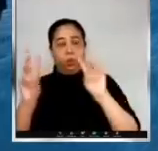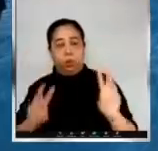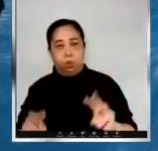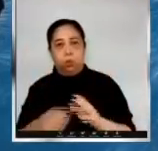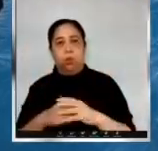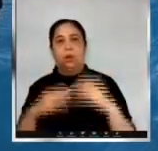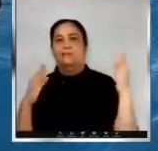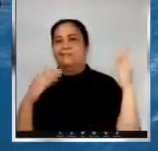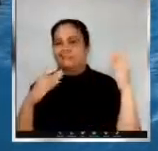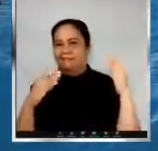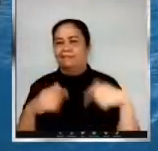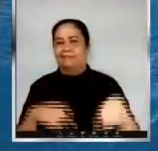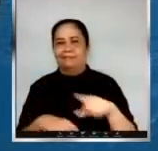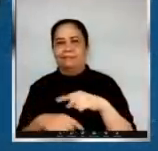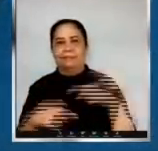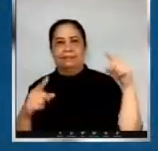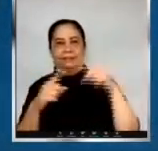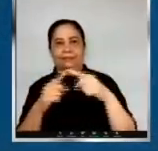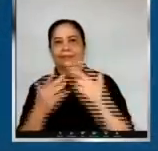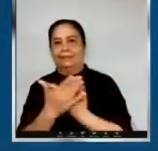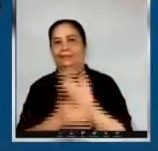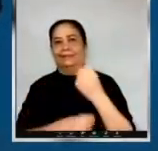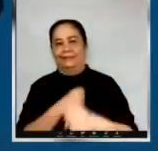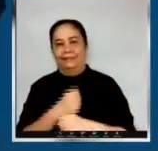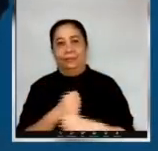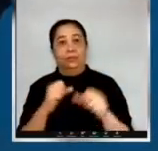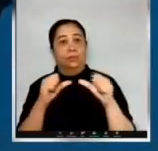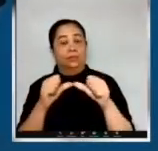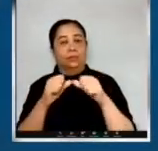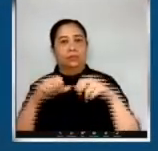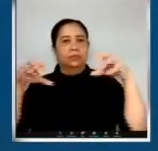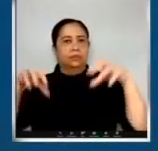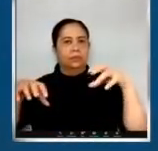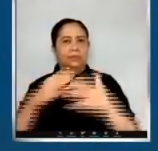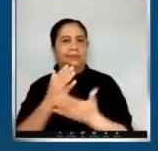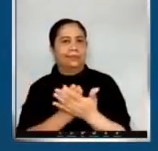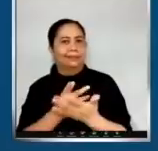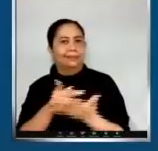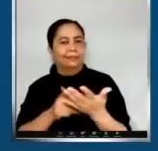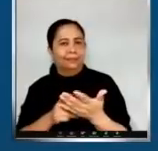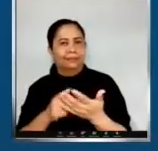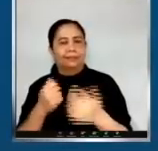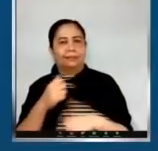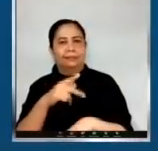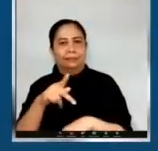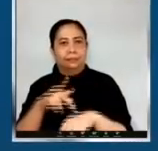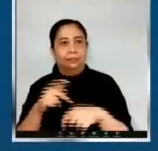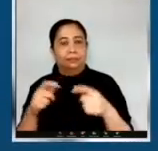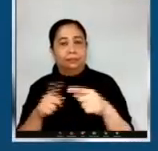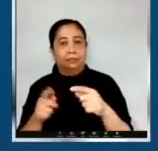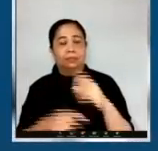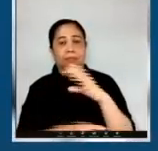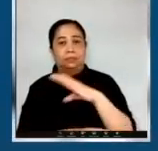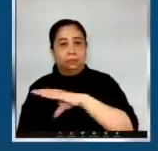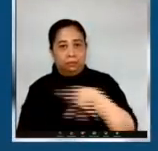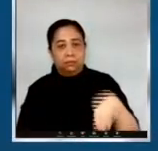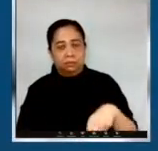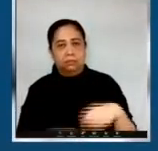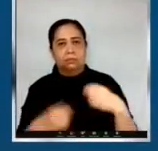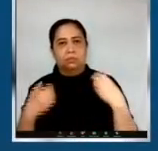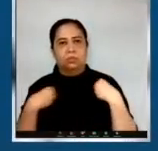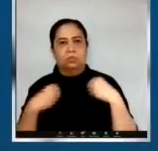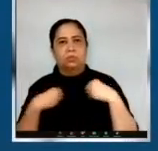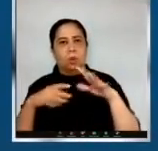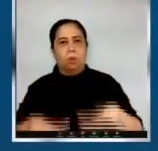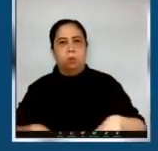natin hanggang sa bagong taon. Patuloy na uulanin ang ilang bahagi ng bansa, gaya po dyan sa may Bagaw, Cagayan. Kaya naman nalubog sa baha ang ilang